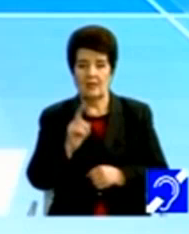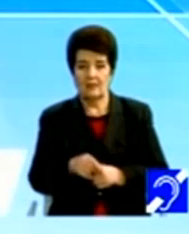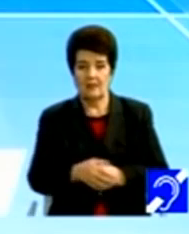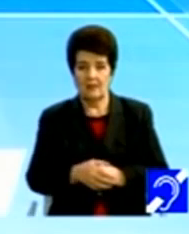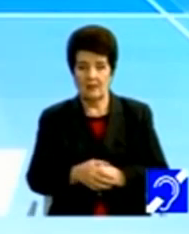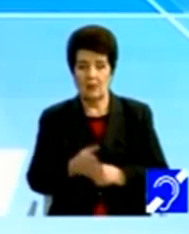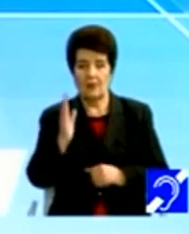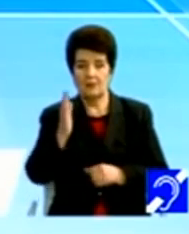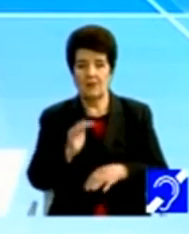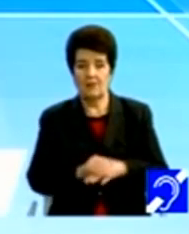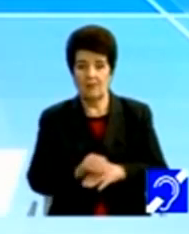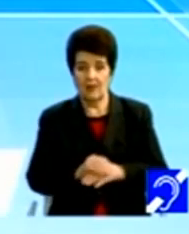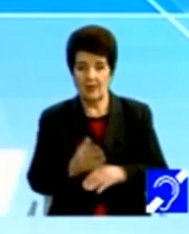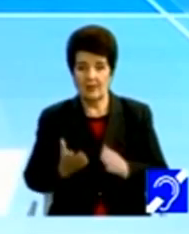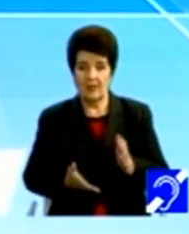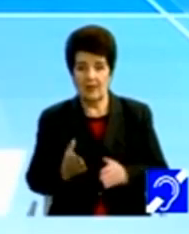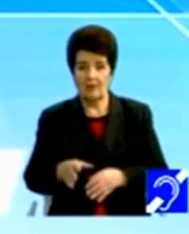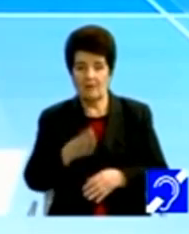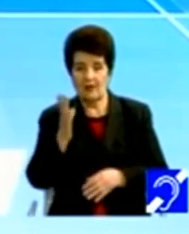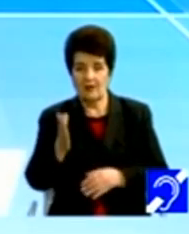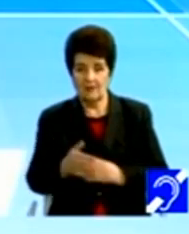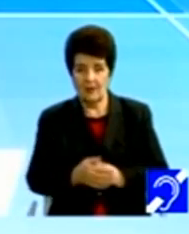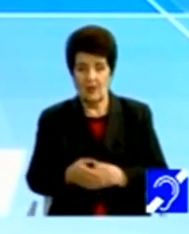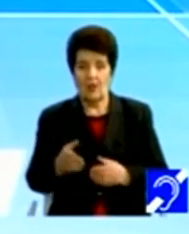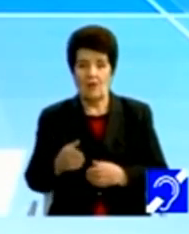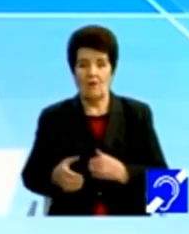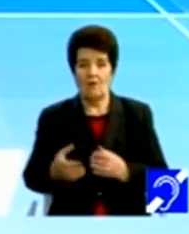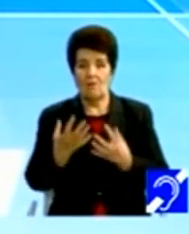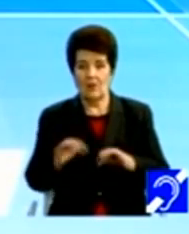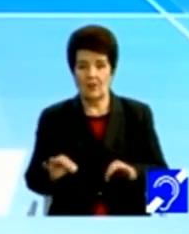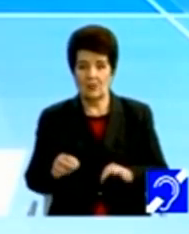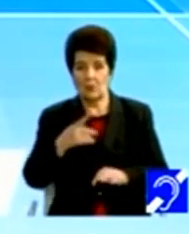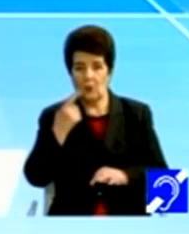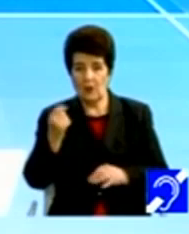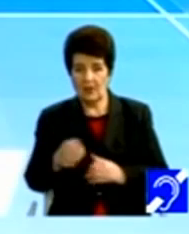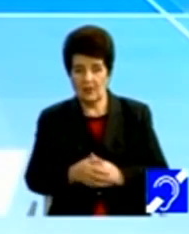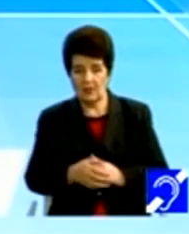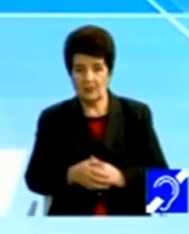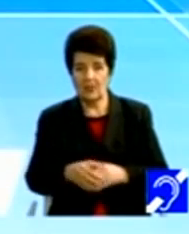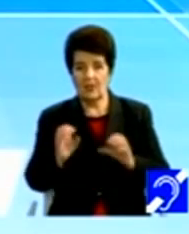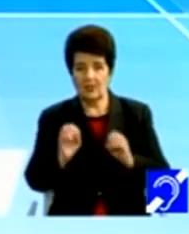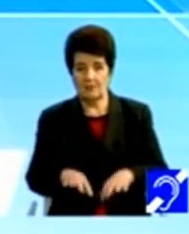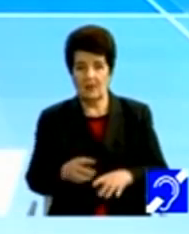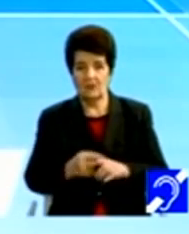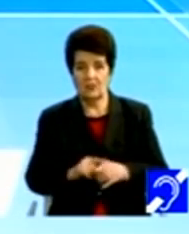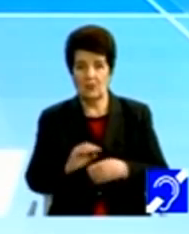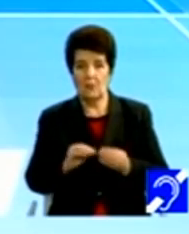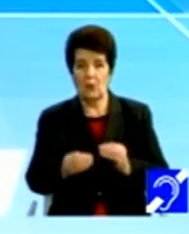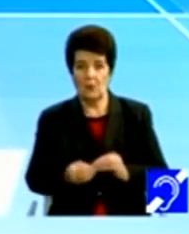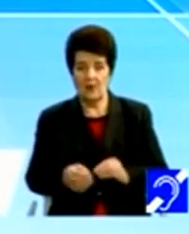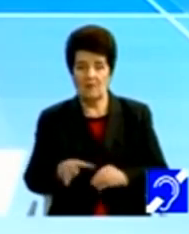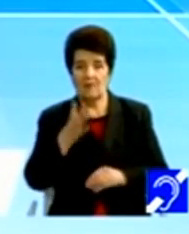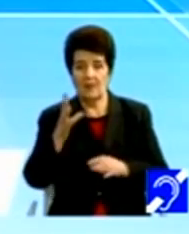din perspectiva faptului că dacă la Chișinău ar fi existat voință politică și o determinare în rezolvarea acestei probleme, ea s-ar